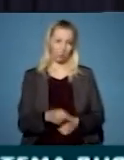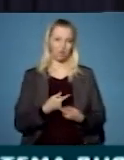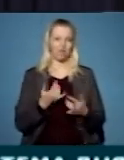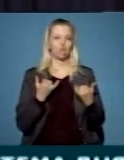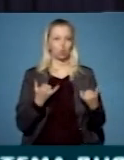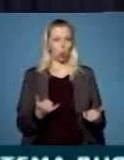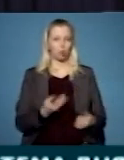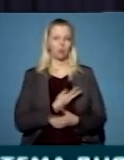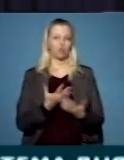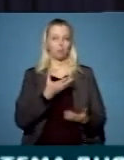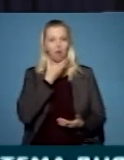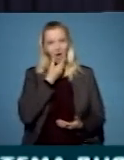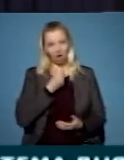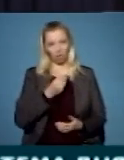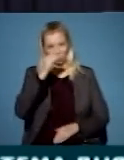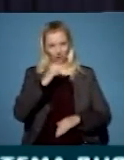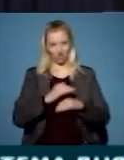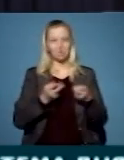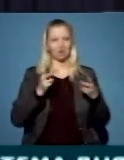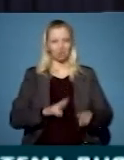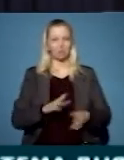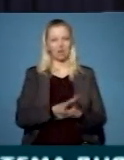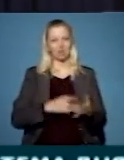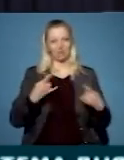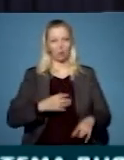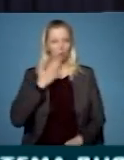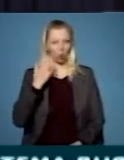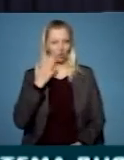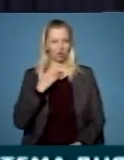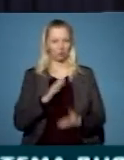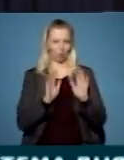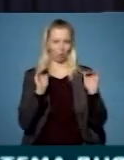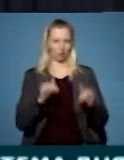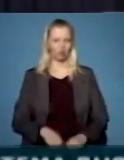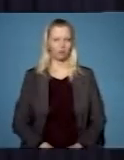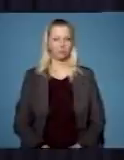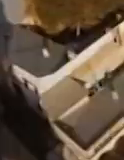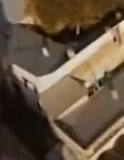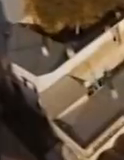сьогодні. І бажаємо вам гарного вечора. Залишайтесь надалі з телеканалом «Буковина». До побачення.